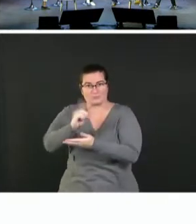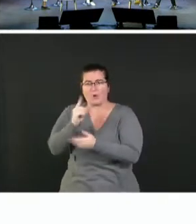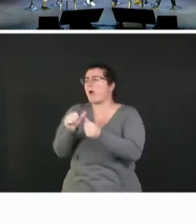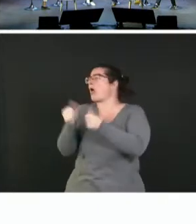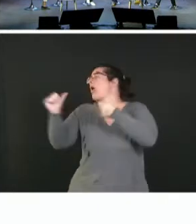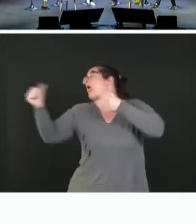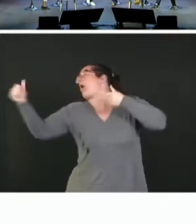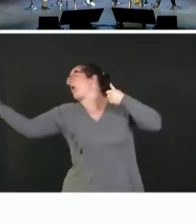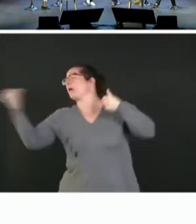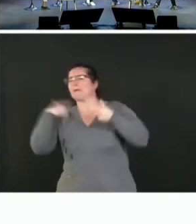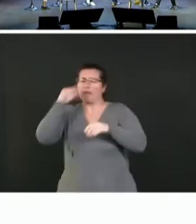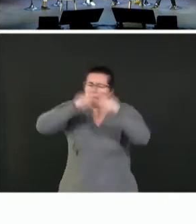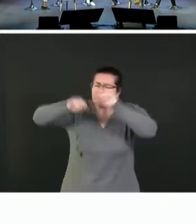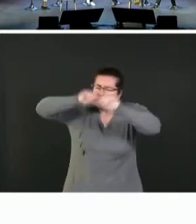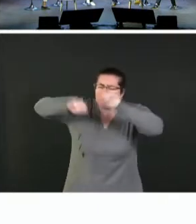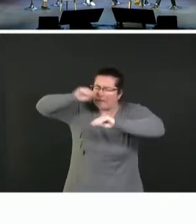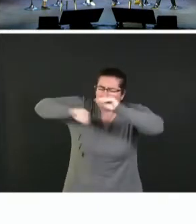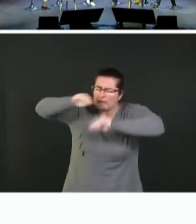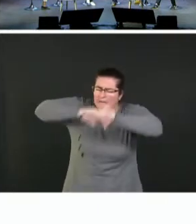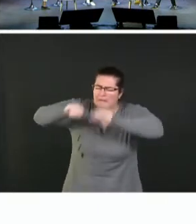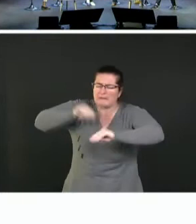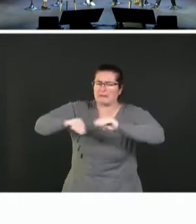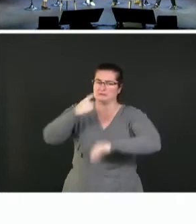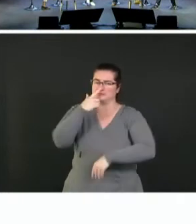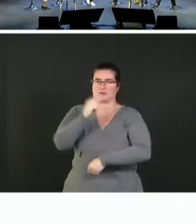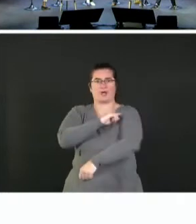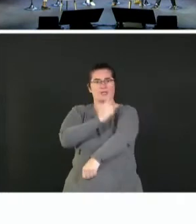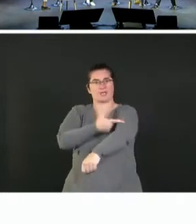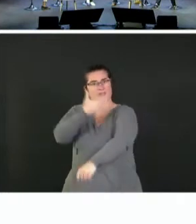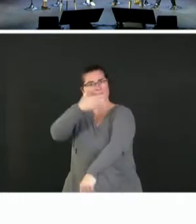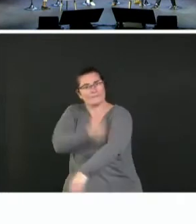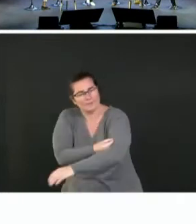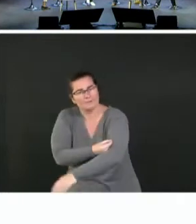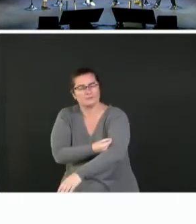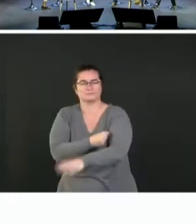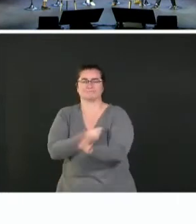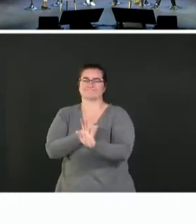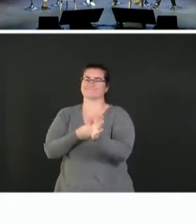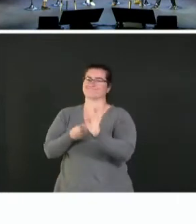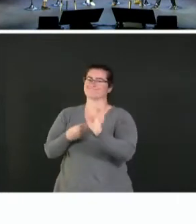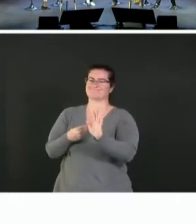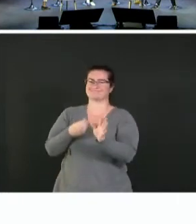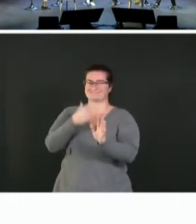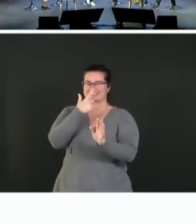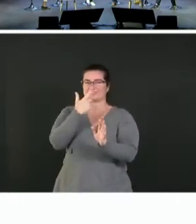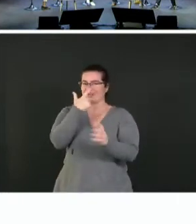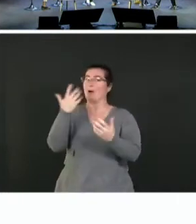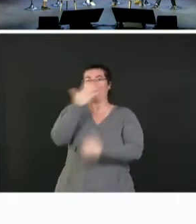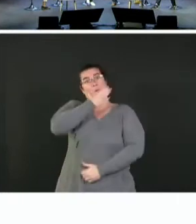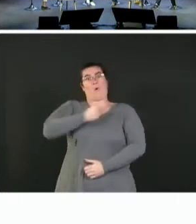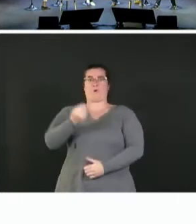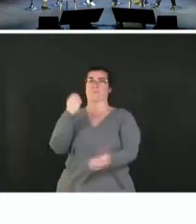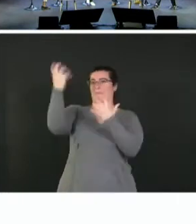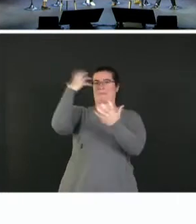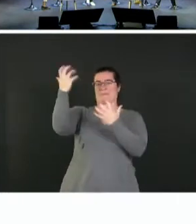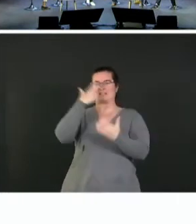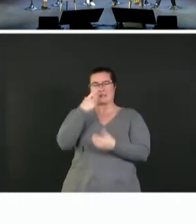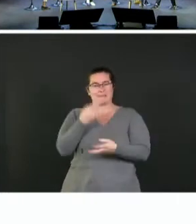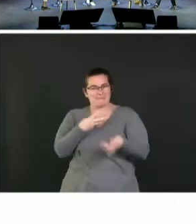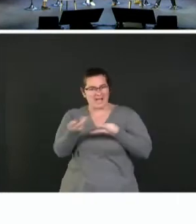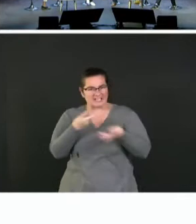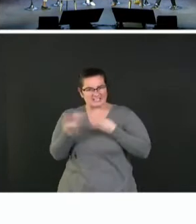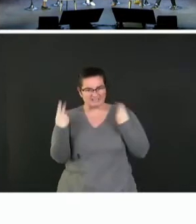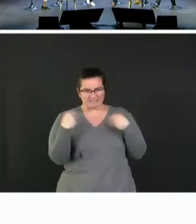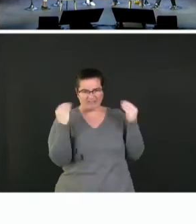une forme de nature sur ces bâtiments un peu énergivores, qui était plus clinquante et marketing que